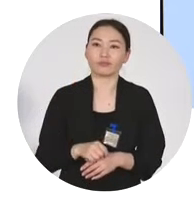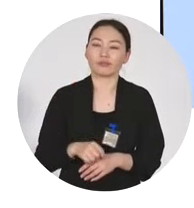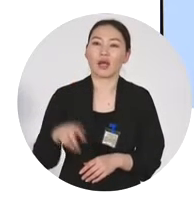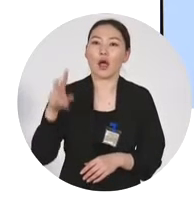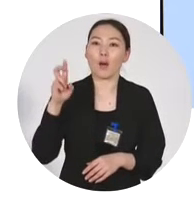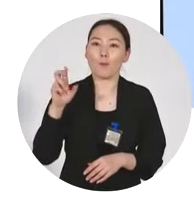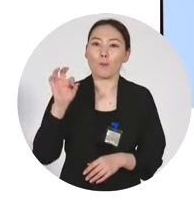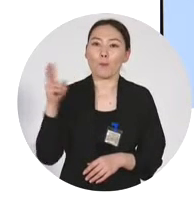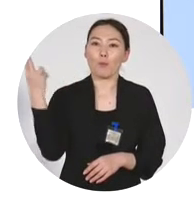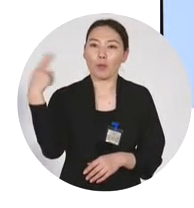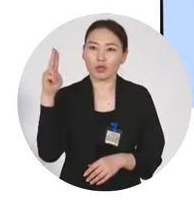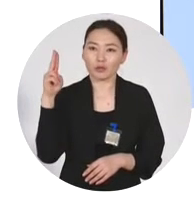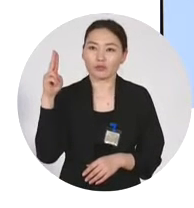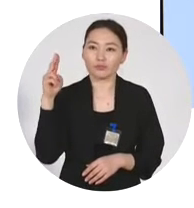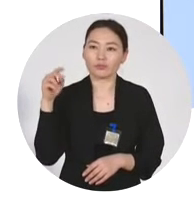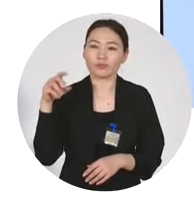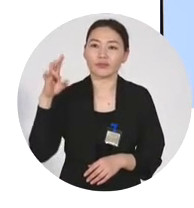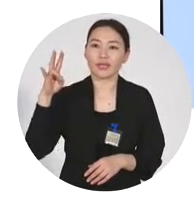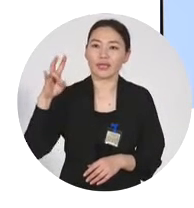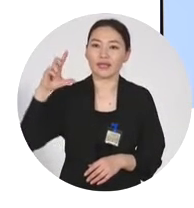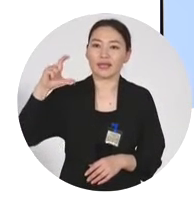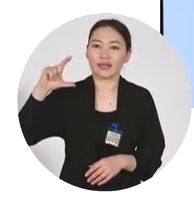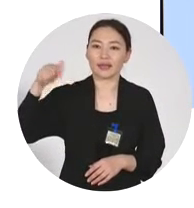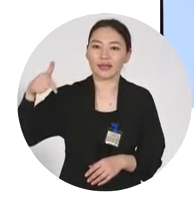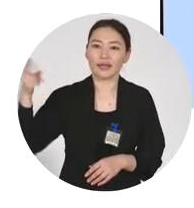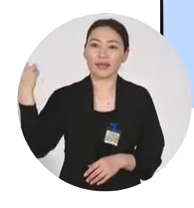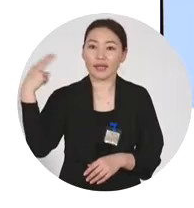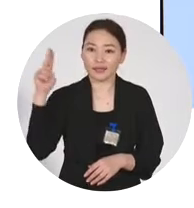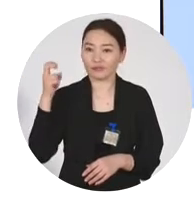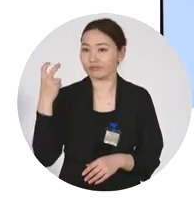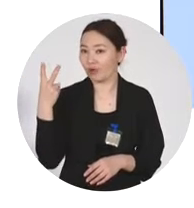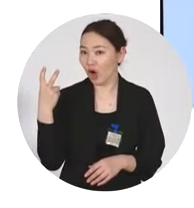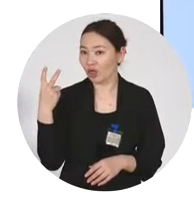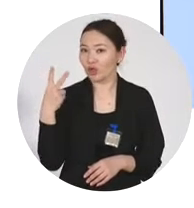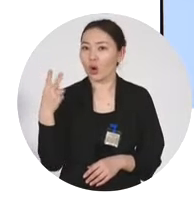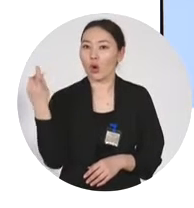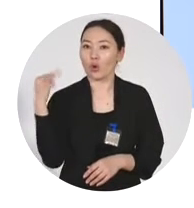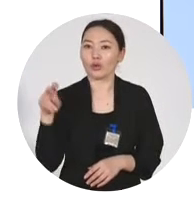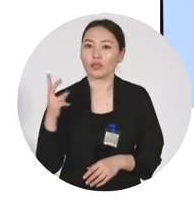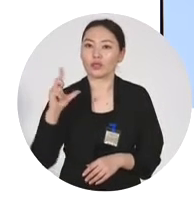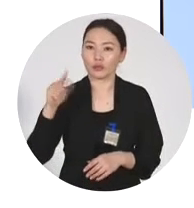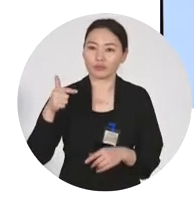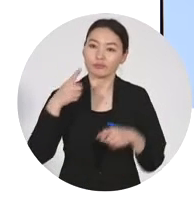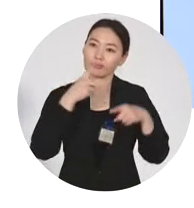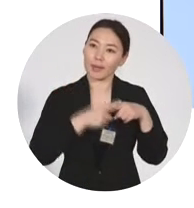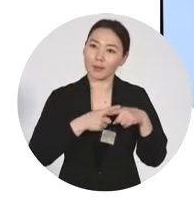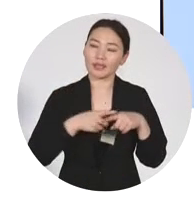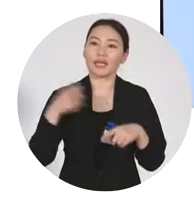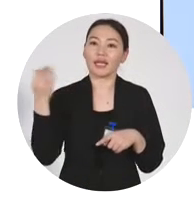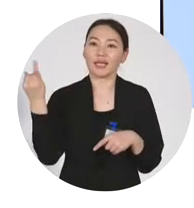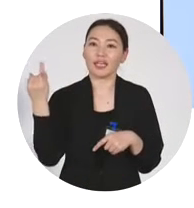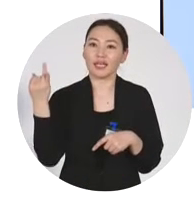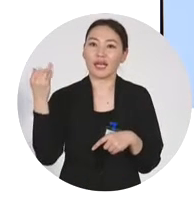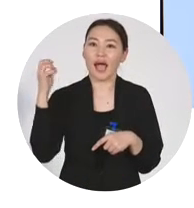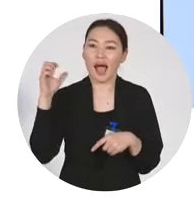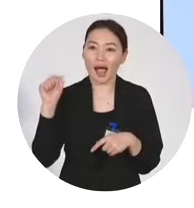За нөгөөх нь ни гид буюу нэгд гэсэн хоёр үйл үг байна. За энэ хоёр үйл үгэнд бүгд дээрээ иа